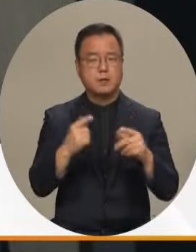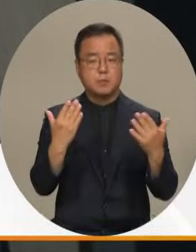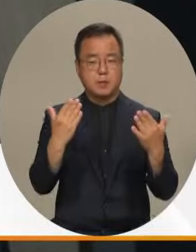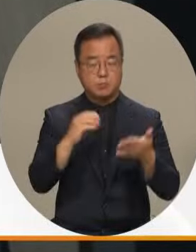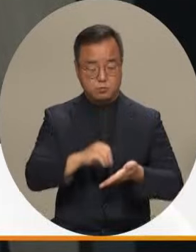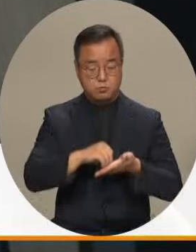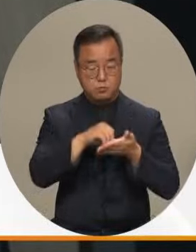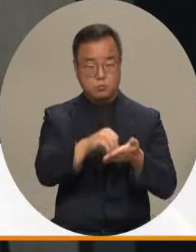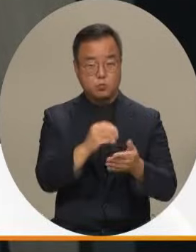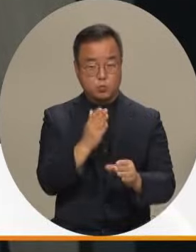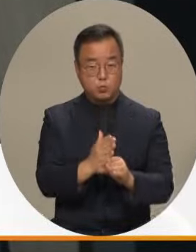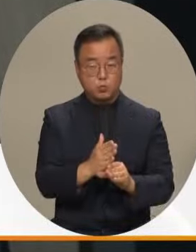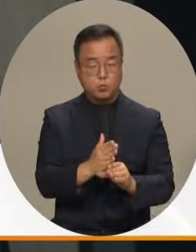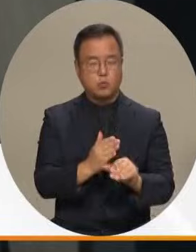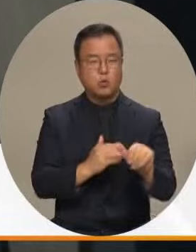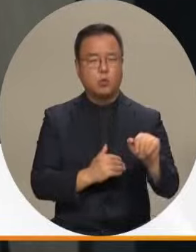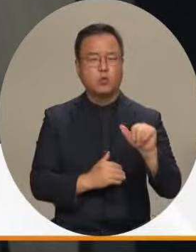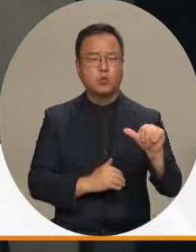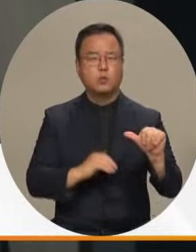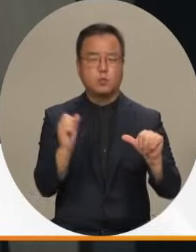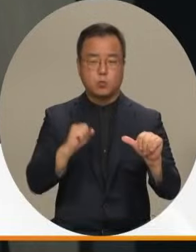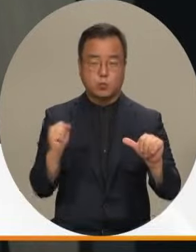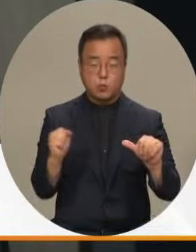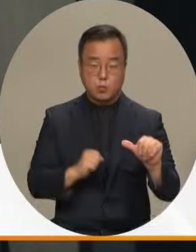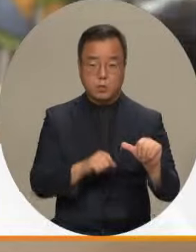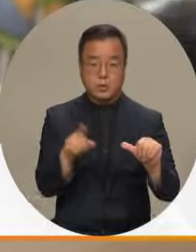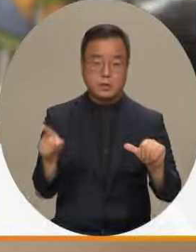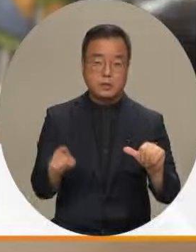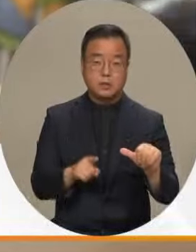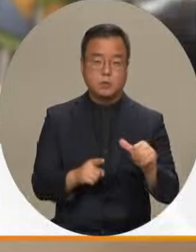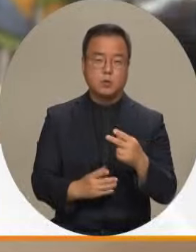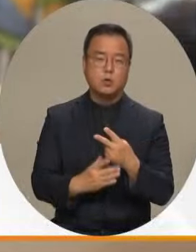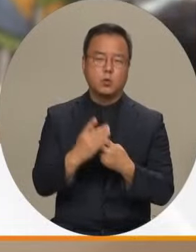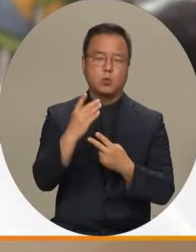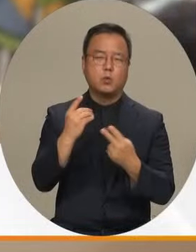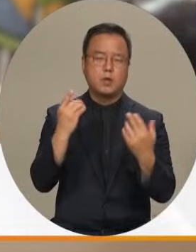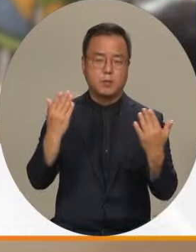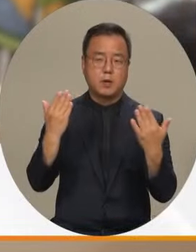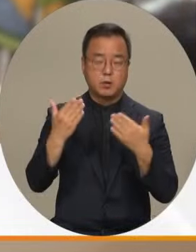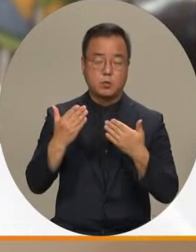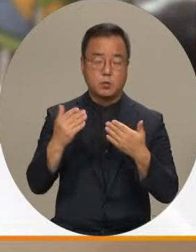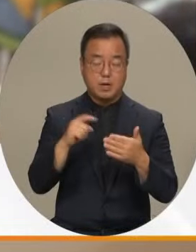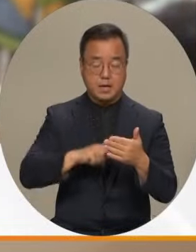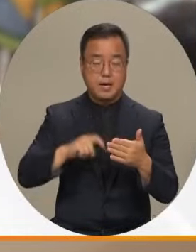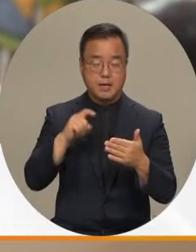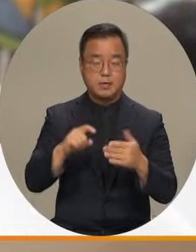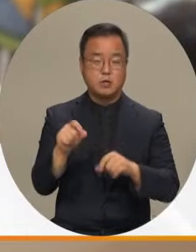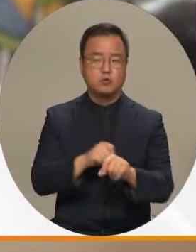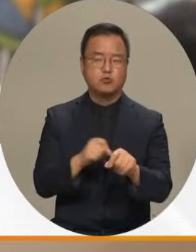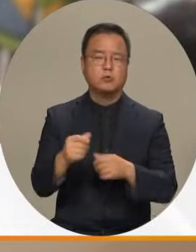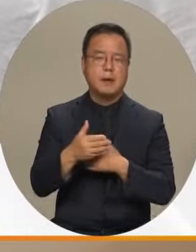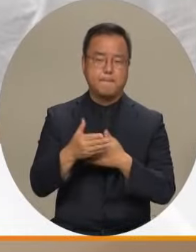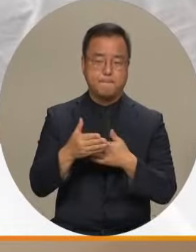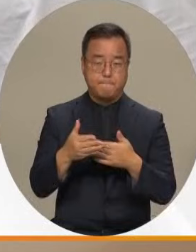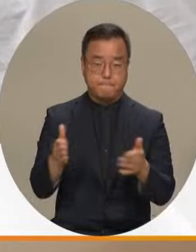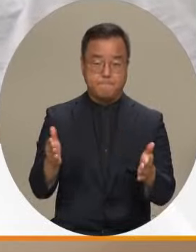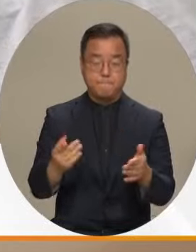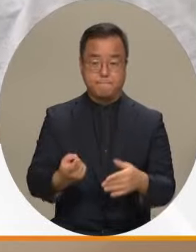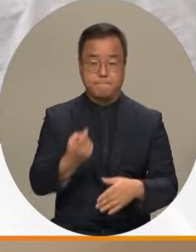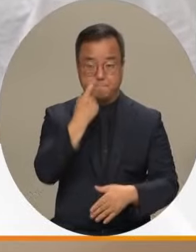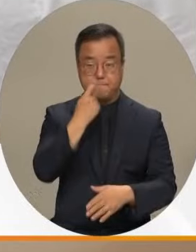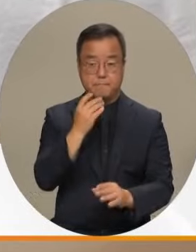그 가운데 약 55%가 이 통합학교 안에 특수학급에서 이렇게 교육을 받고